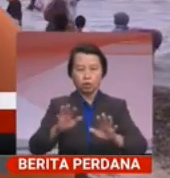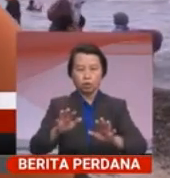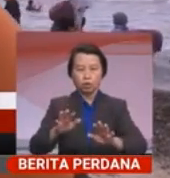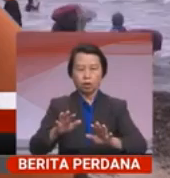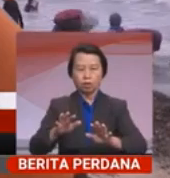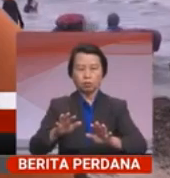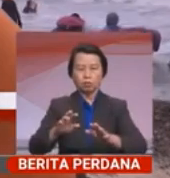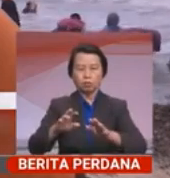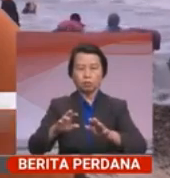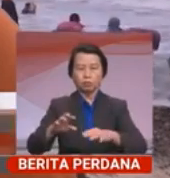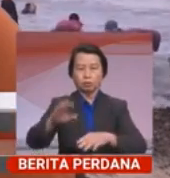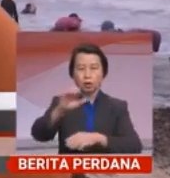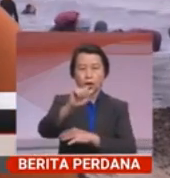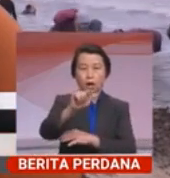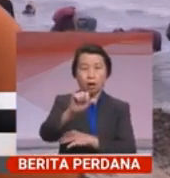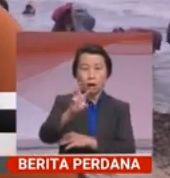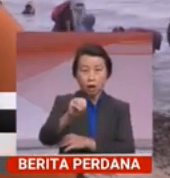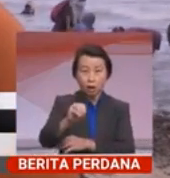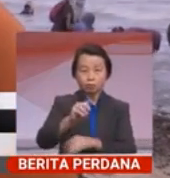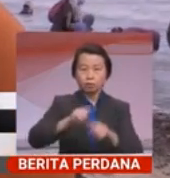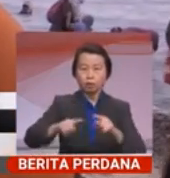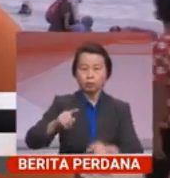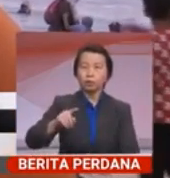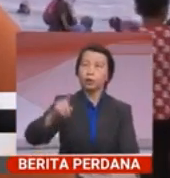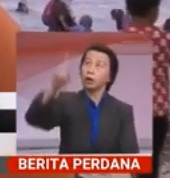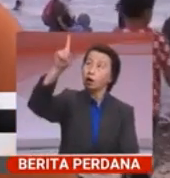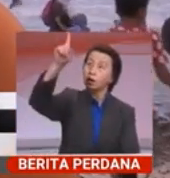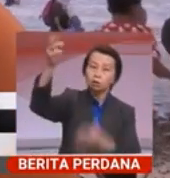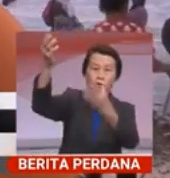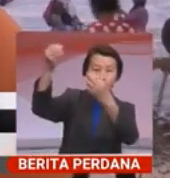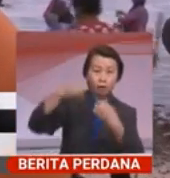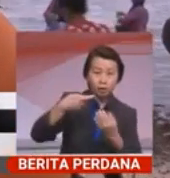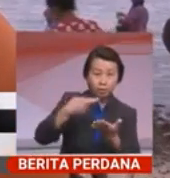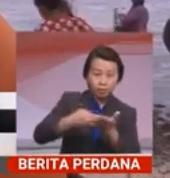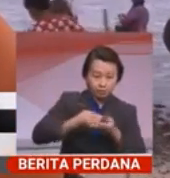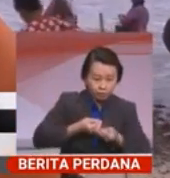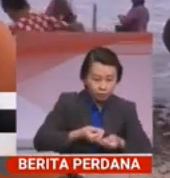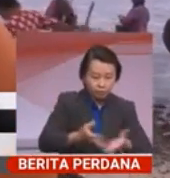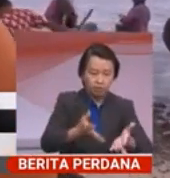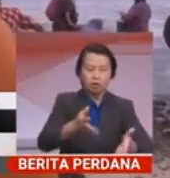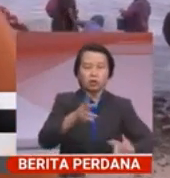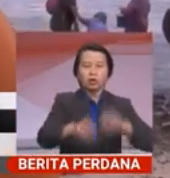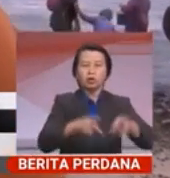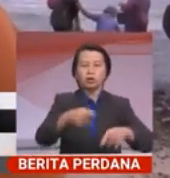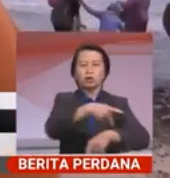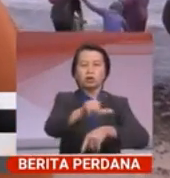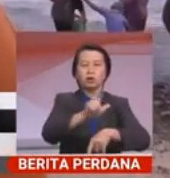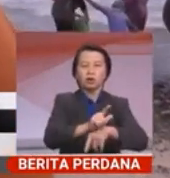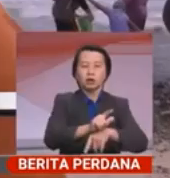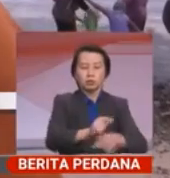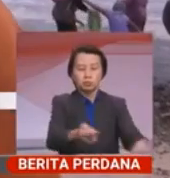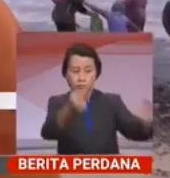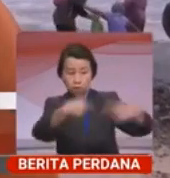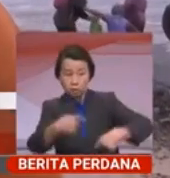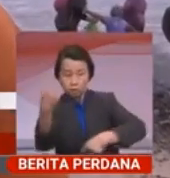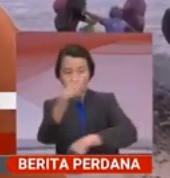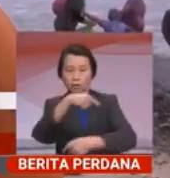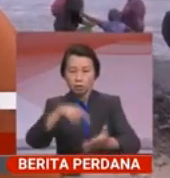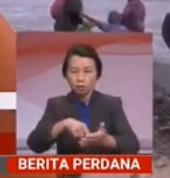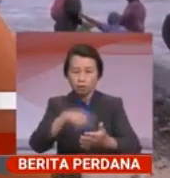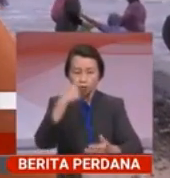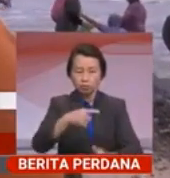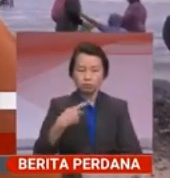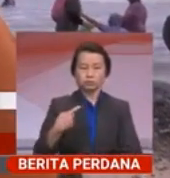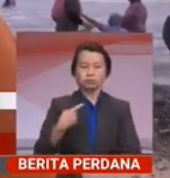alam. Ini ada rezeki daripada Allah yang beri kepada semua kepada penduduk Langkawi lah, yang mana yang datang pada hari ini